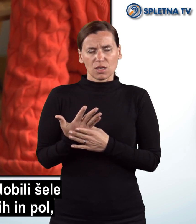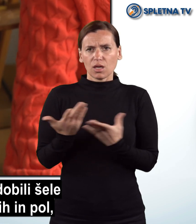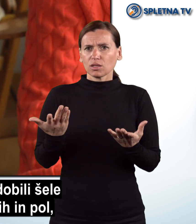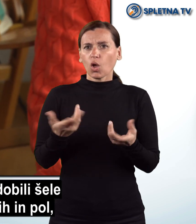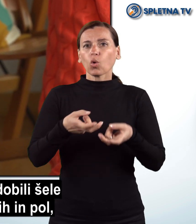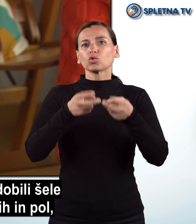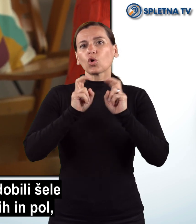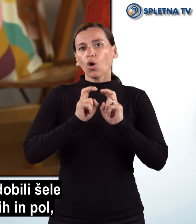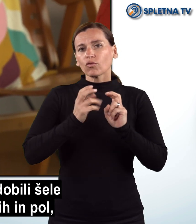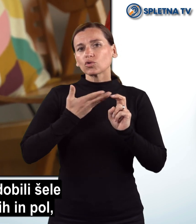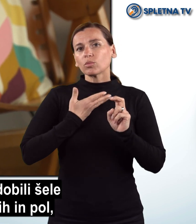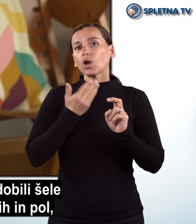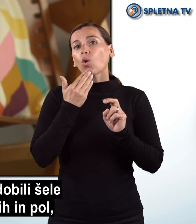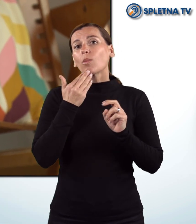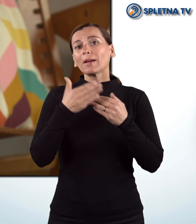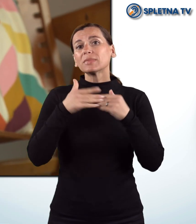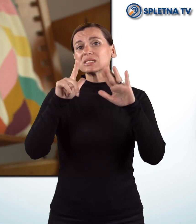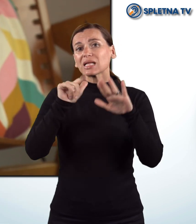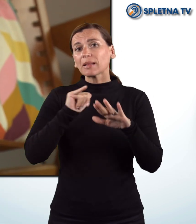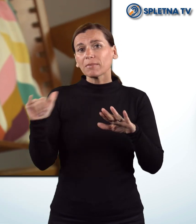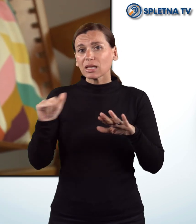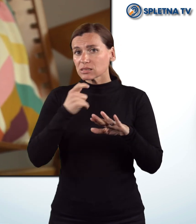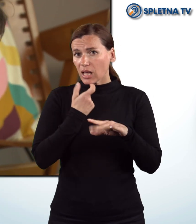Odgovor smo dobili šele pri 7 letih in pol.